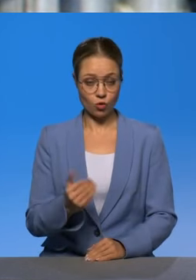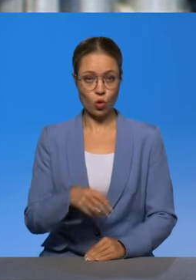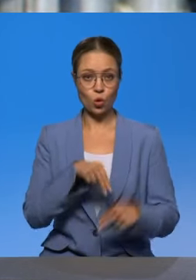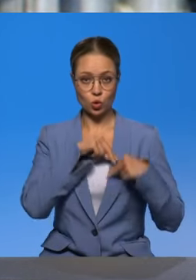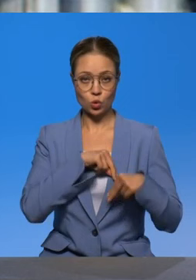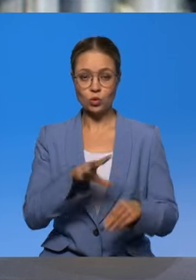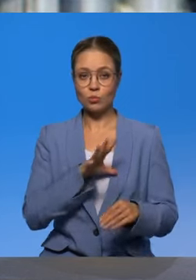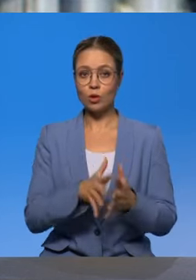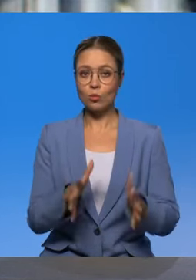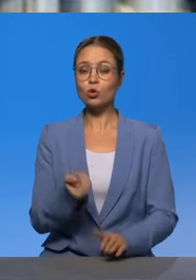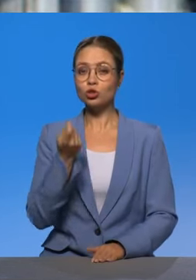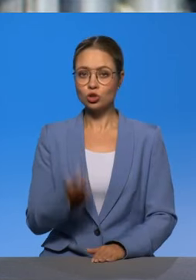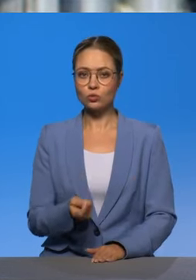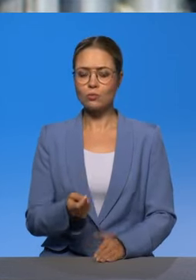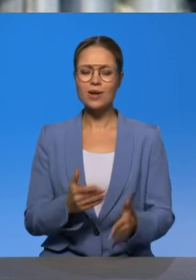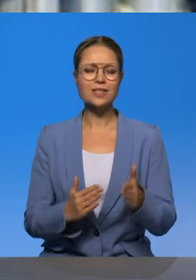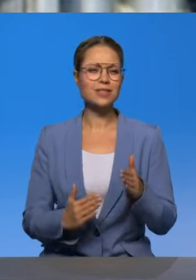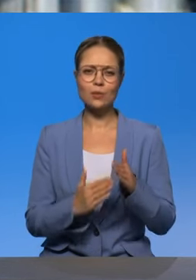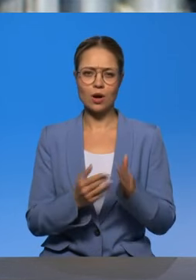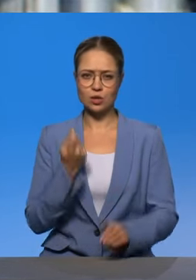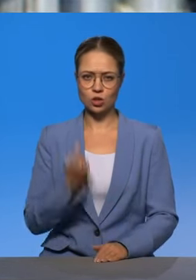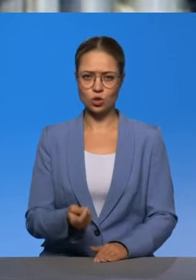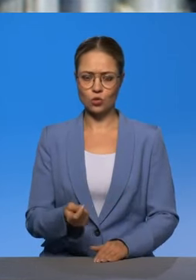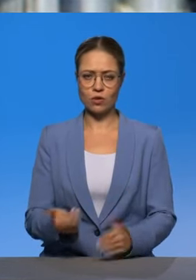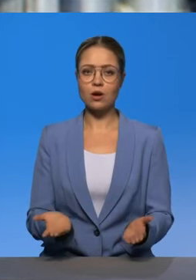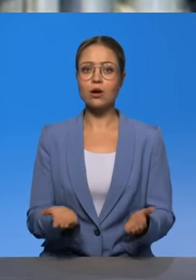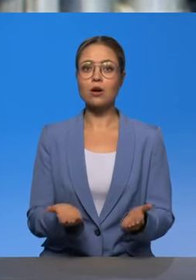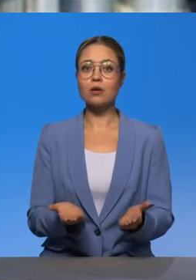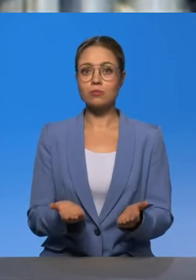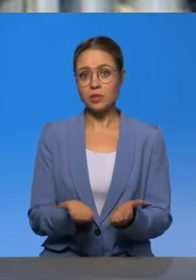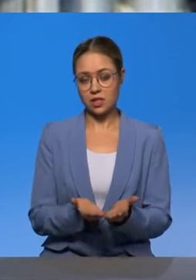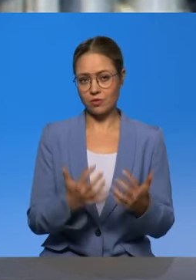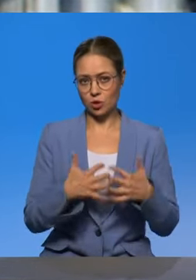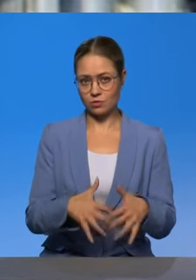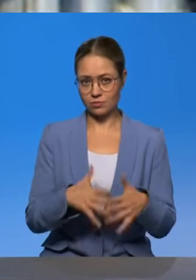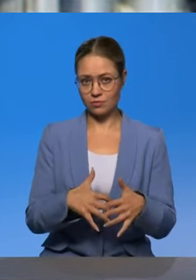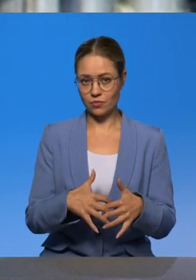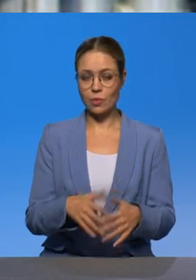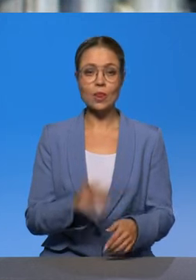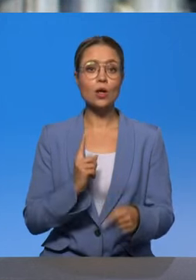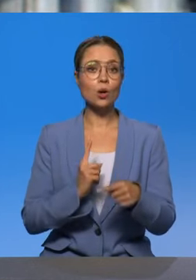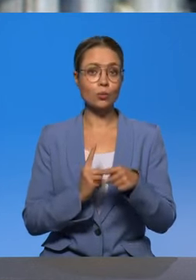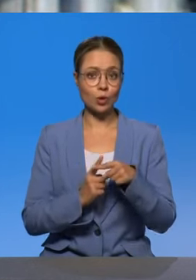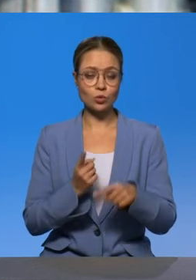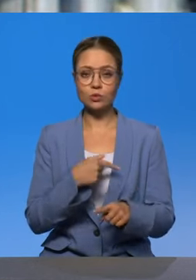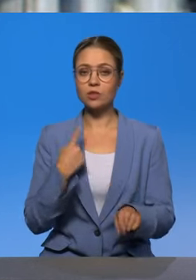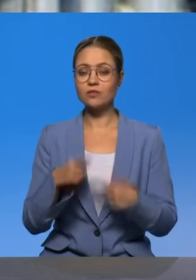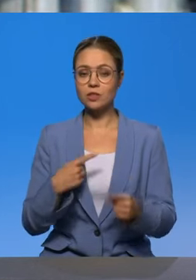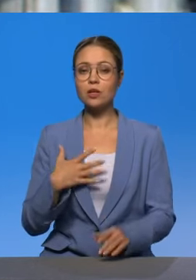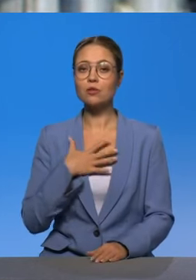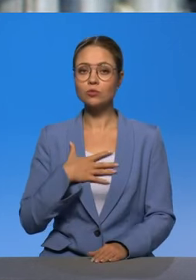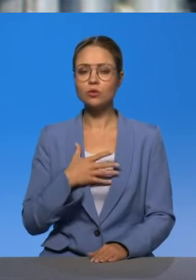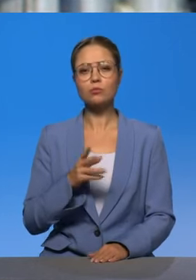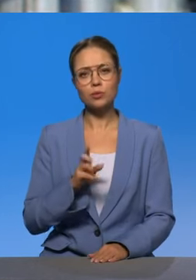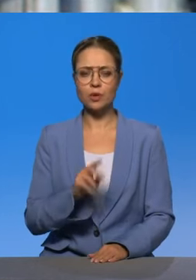дешевле, максимально дешевый по отношению к тому, чтобы использовать автомобиль. Плюс мы всегда заботимся о том, чтобы сохранить рабочие